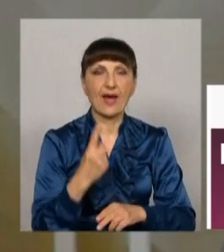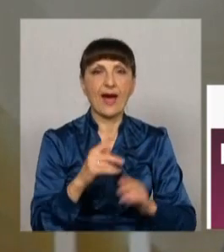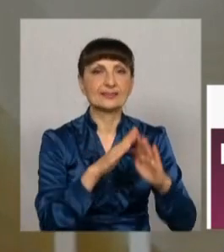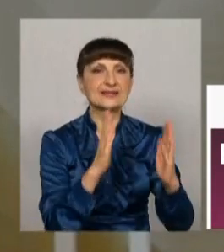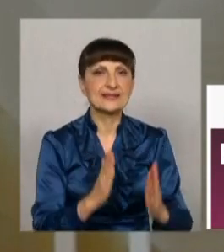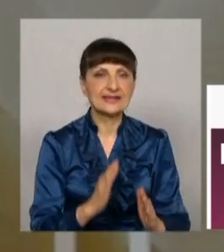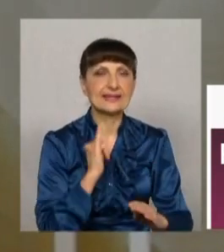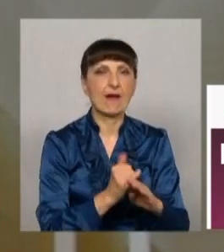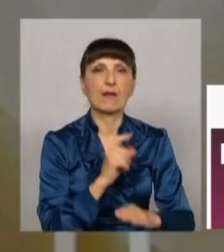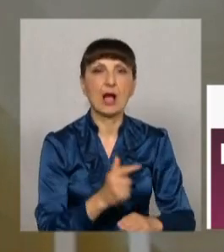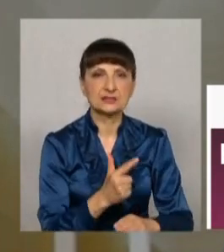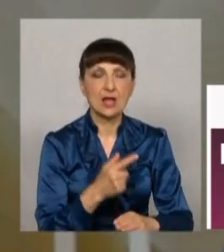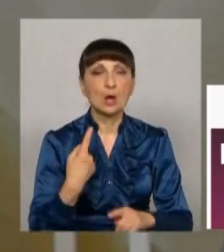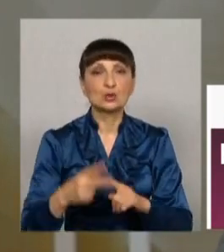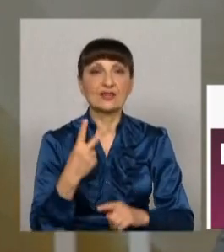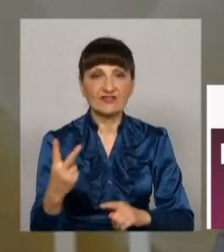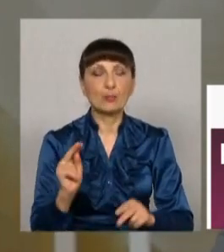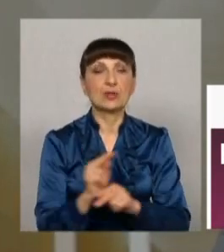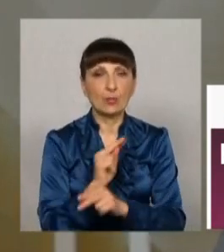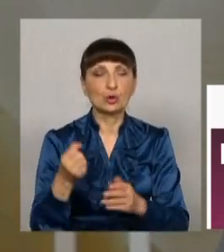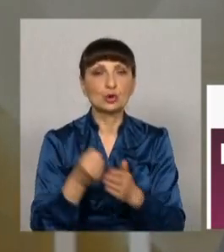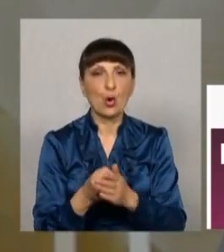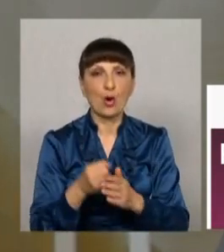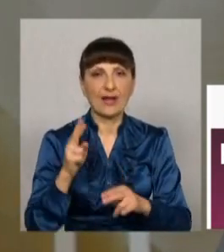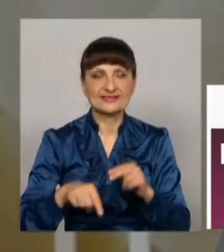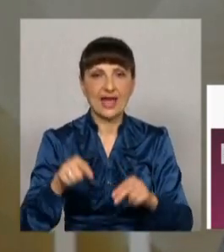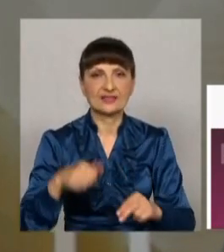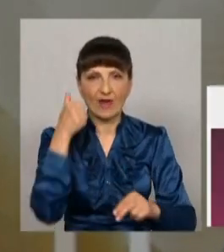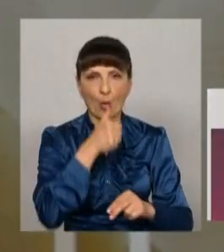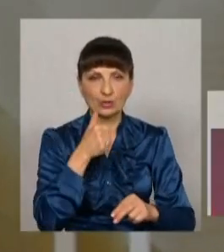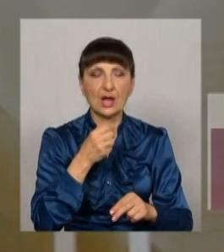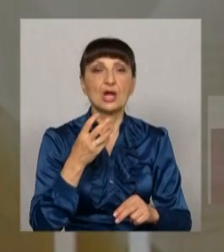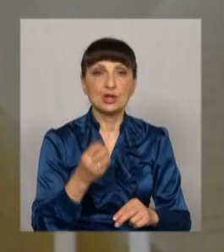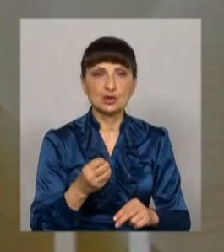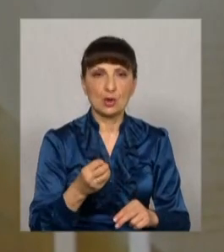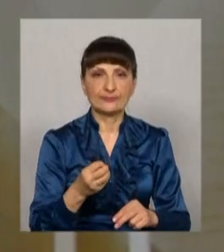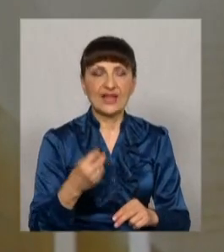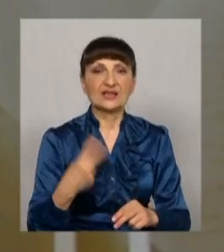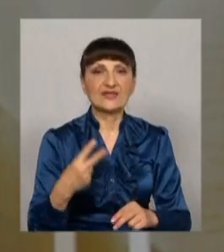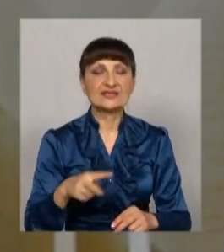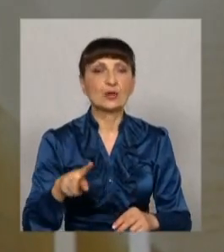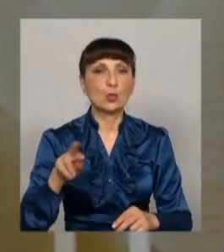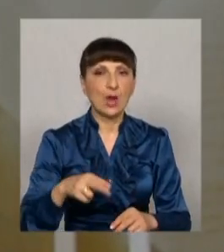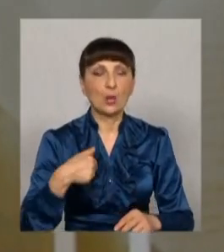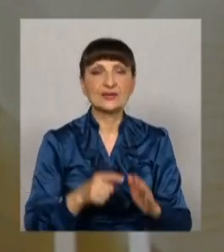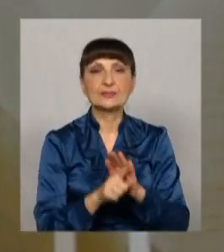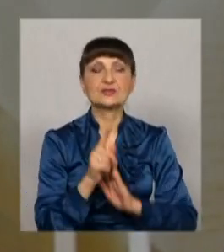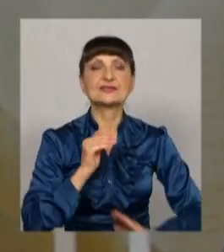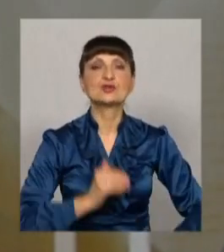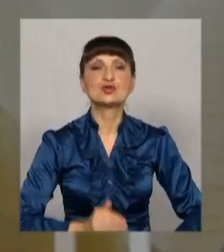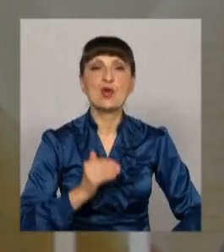станции. Остальные два будут отремонтированы до конца текущего года. Кроме того, 20 июля у нас запускается